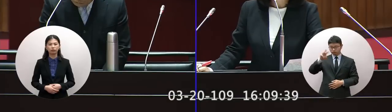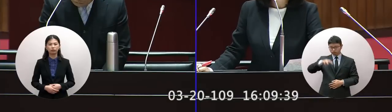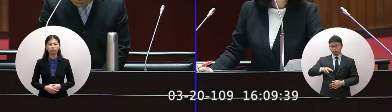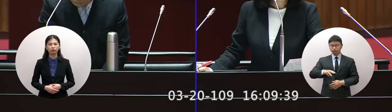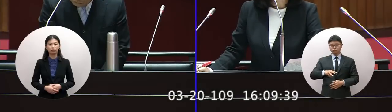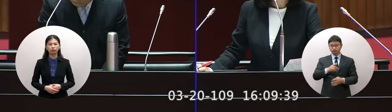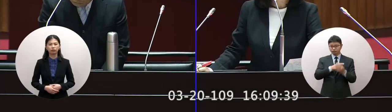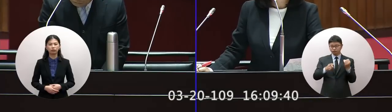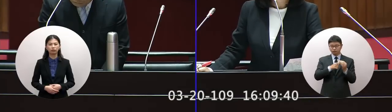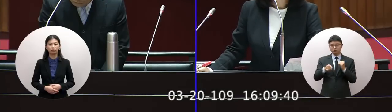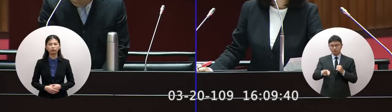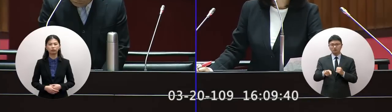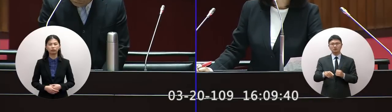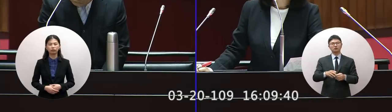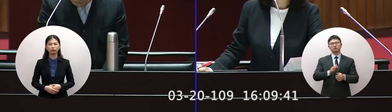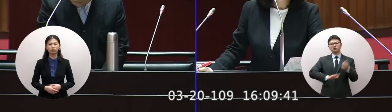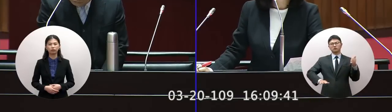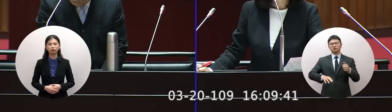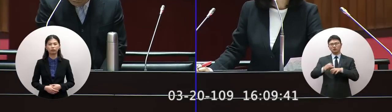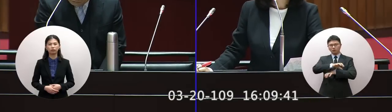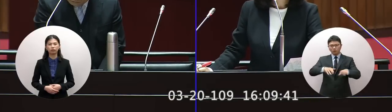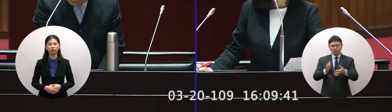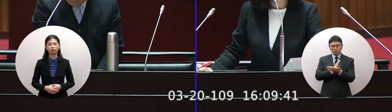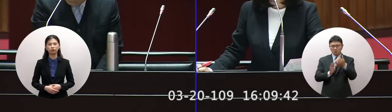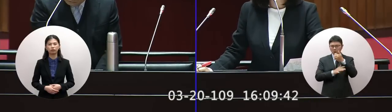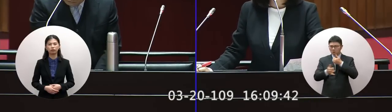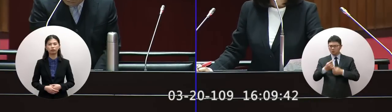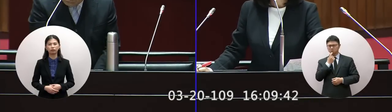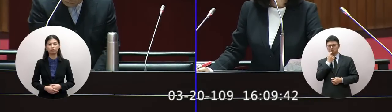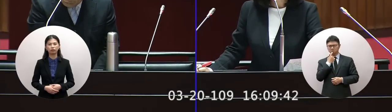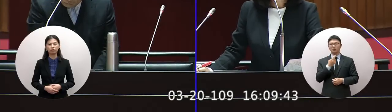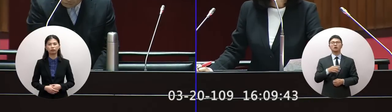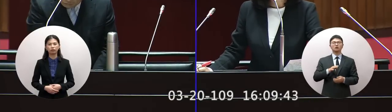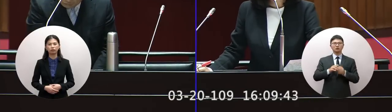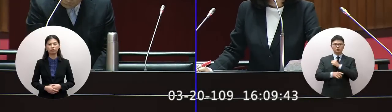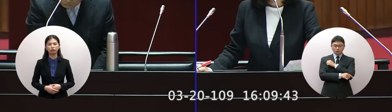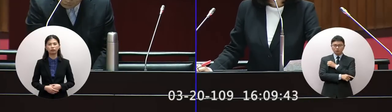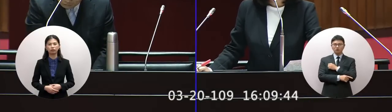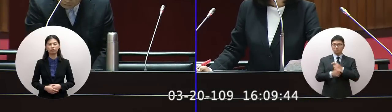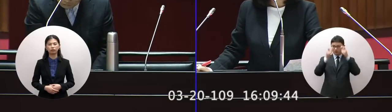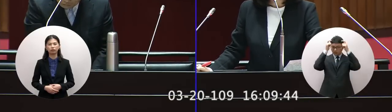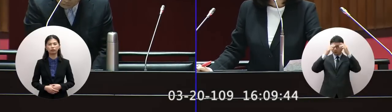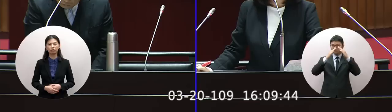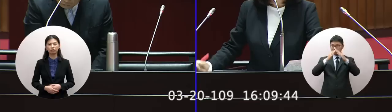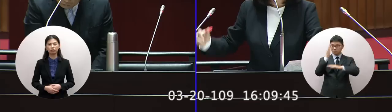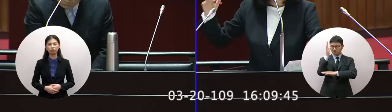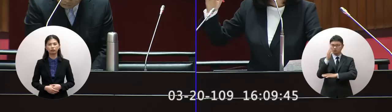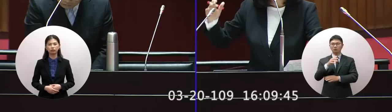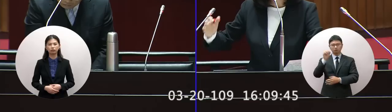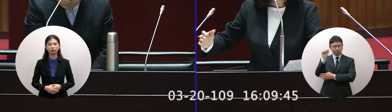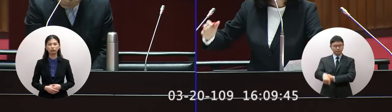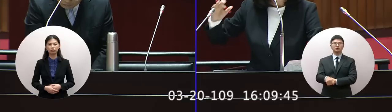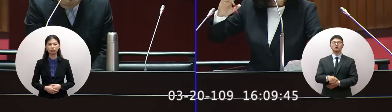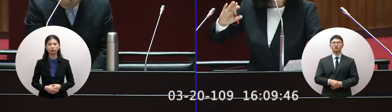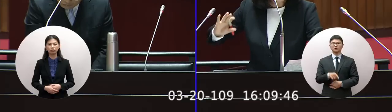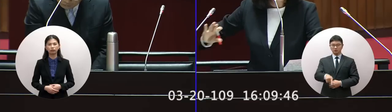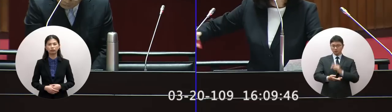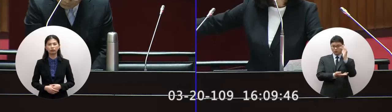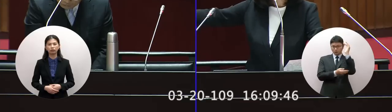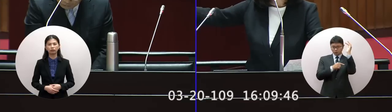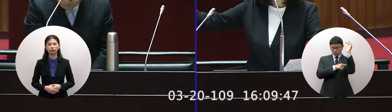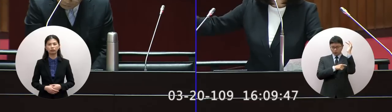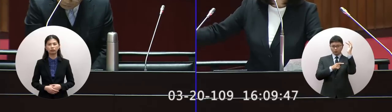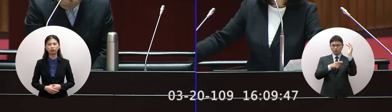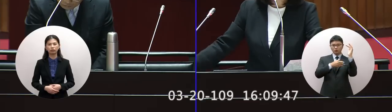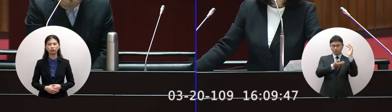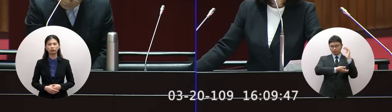而这引起了环评委员的质疑。最后，在高雄市政府，他承诺要把这些树移